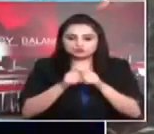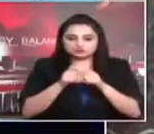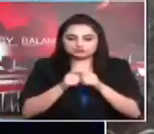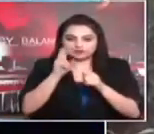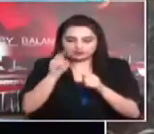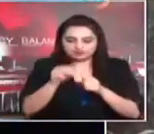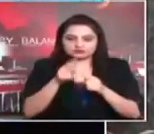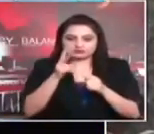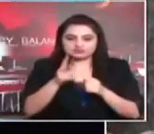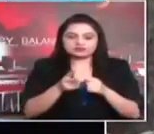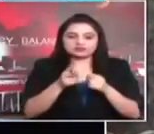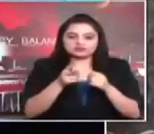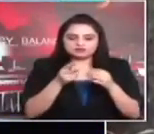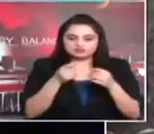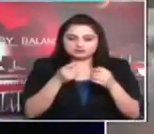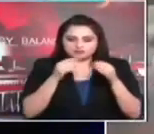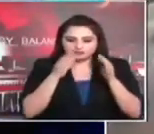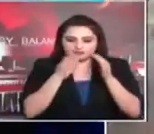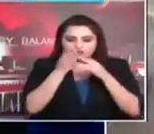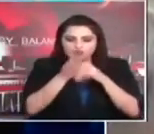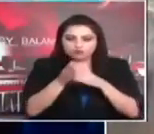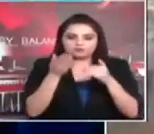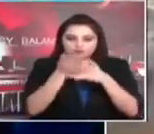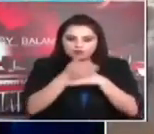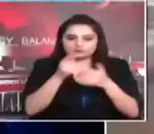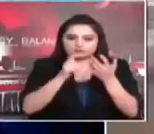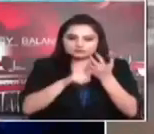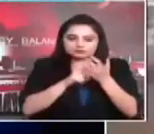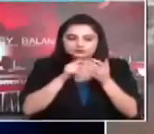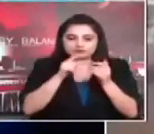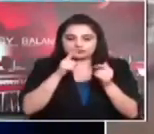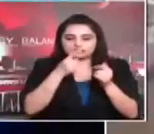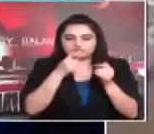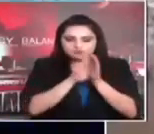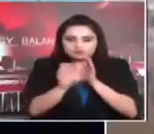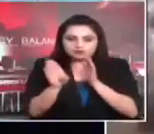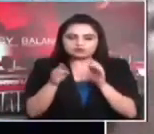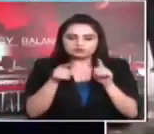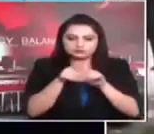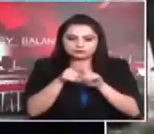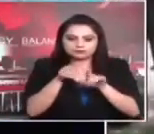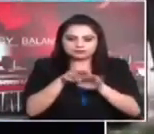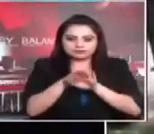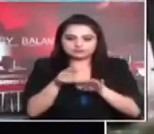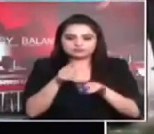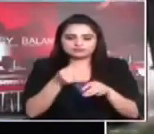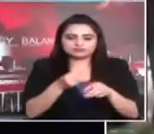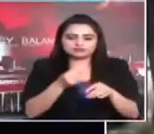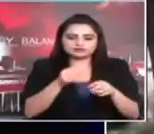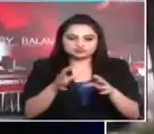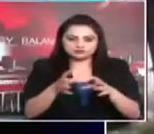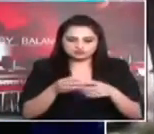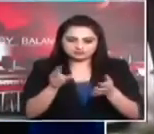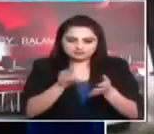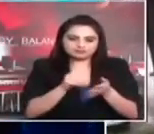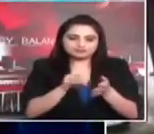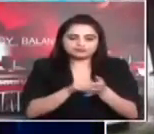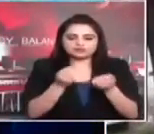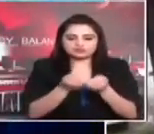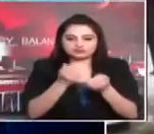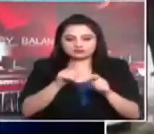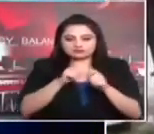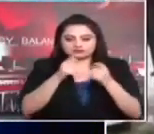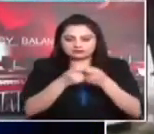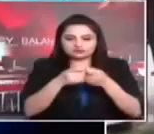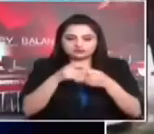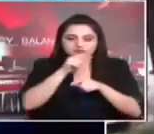शुल्कबाट वार्षिक 2.5 लाख रुपियाँ भन्दा बढी राजस्व सङ्कलन भइरहेको छ। यस्तै यस क्षेत्र वरिपरि